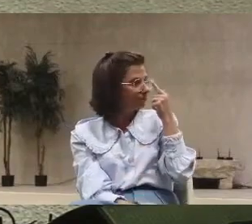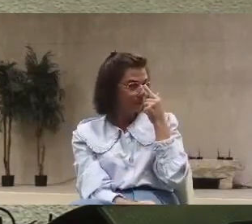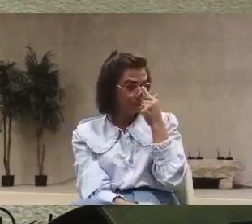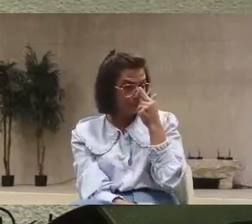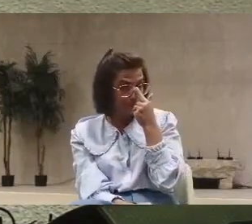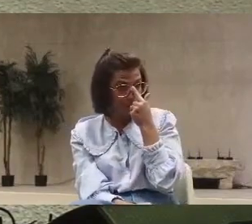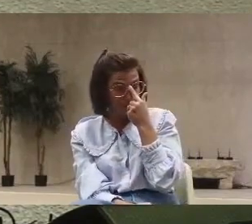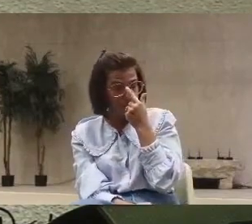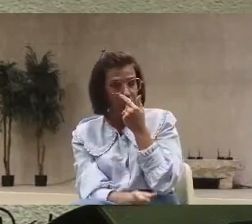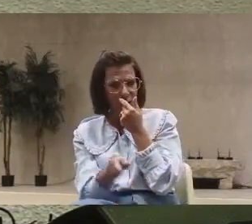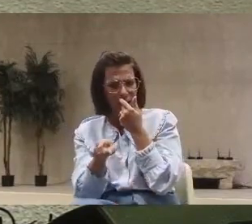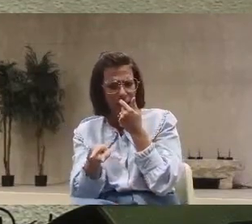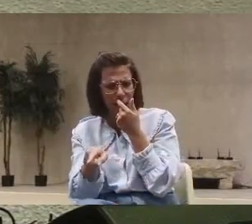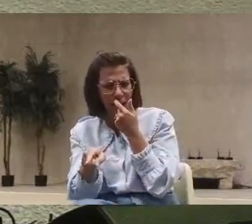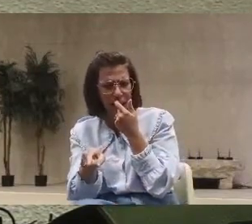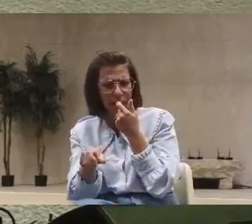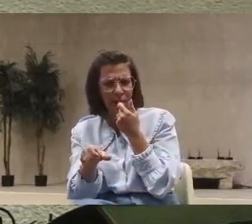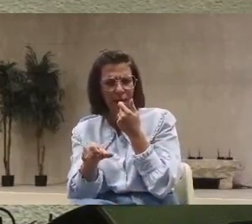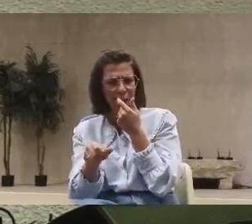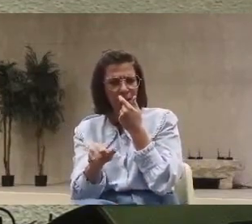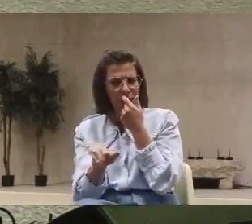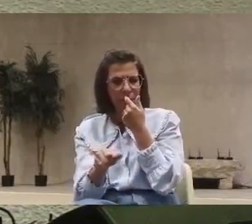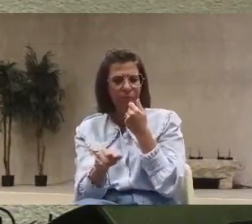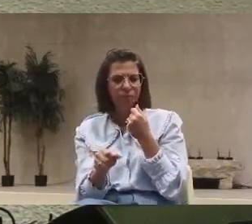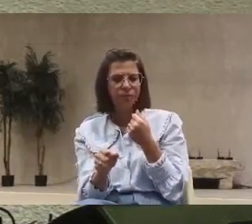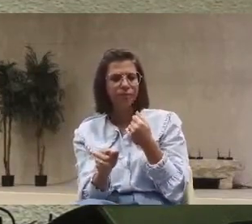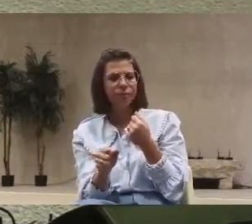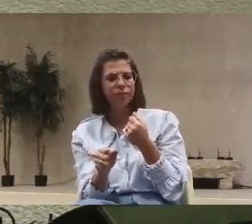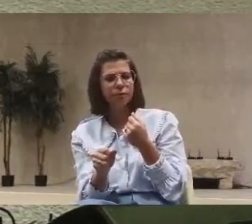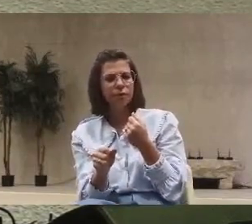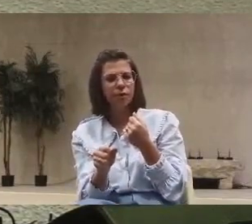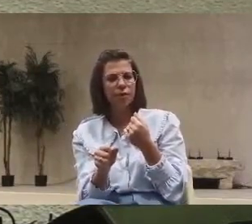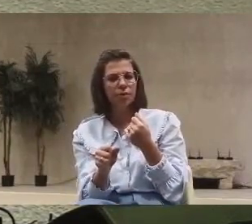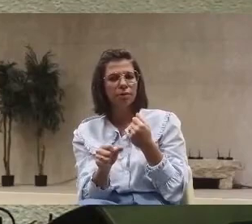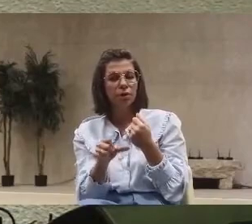il y avait encore une nuit à passer et la nuit était